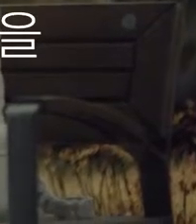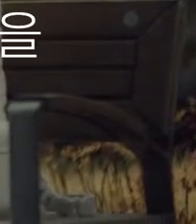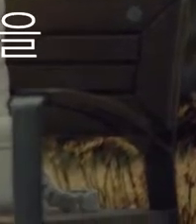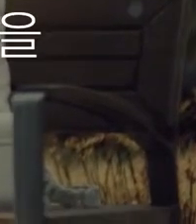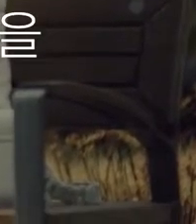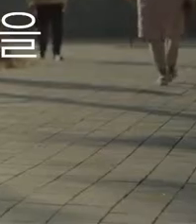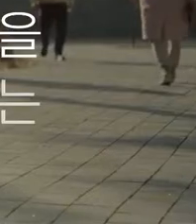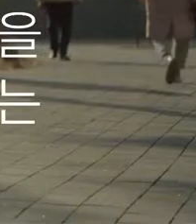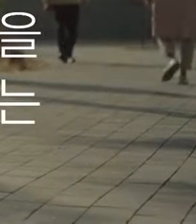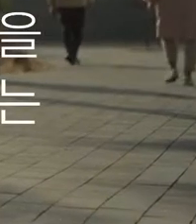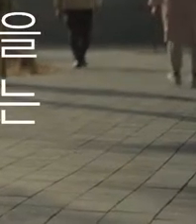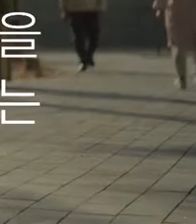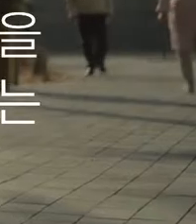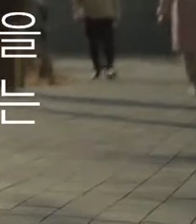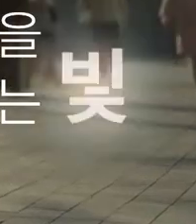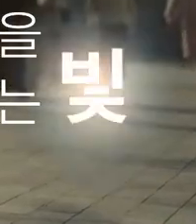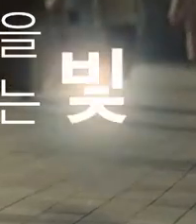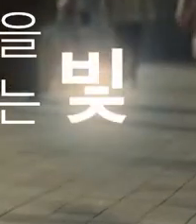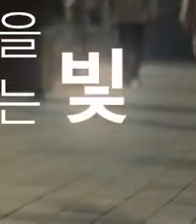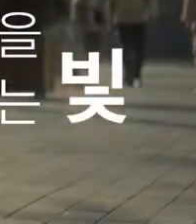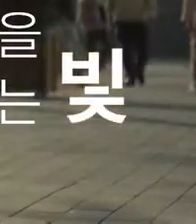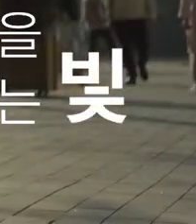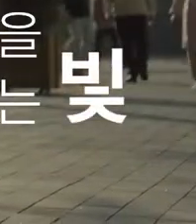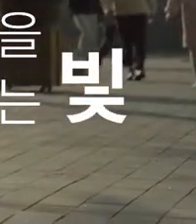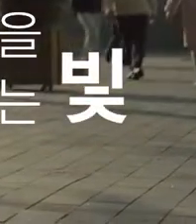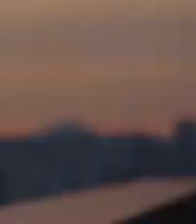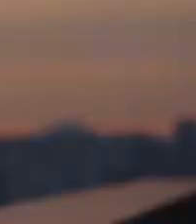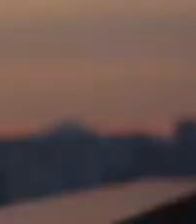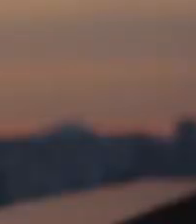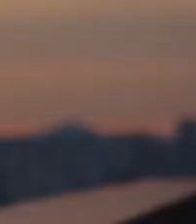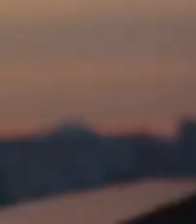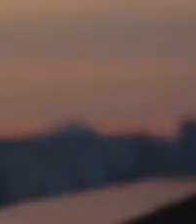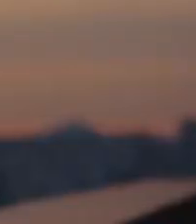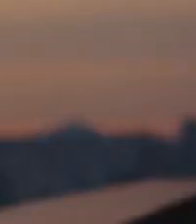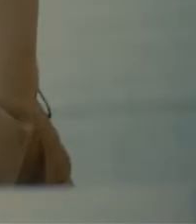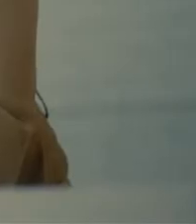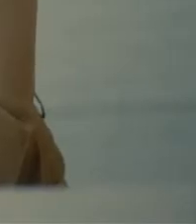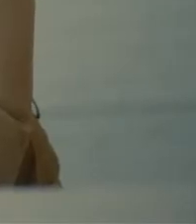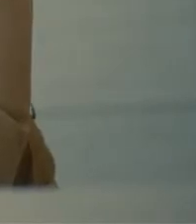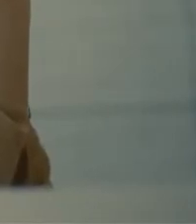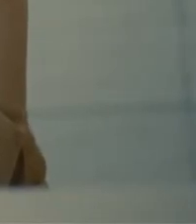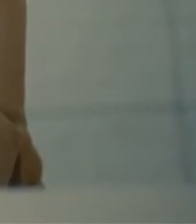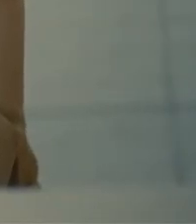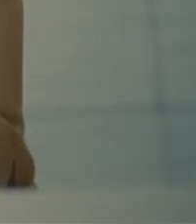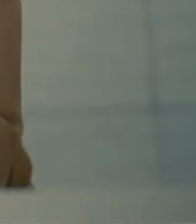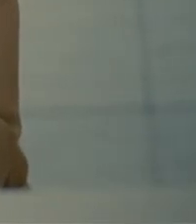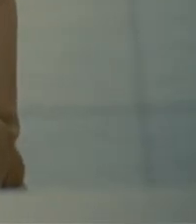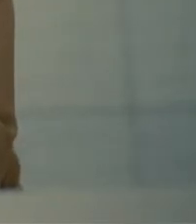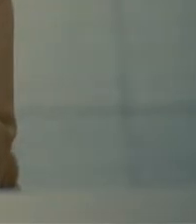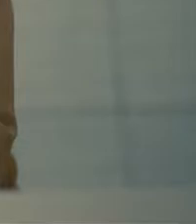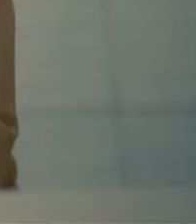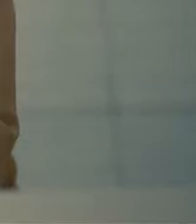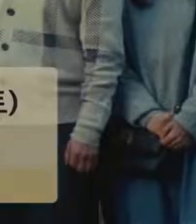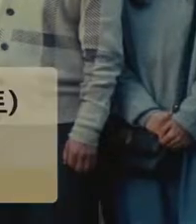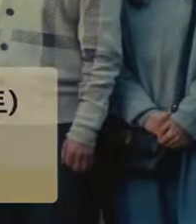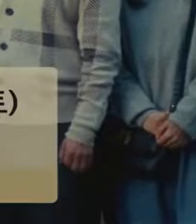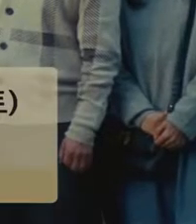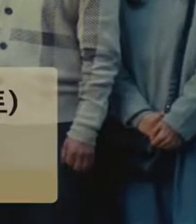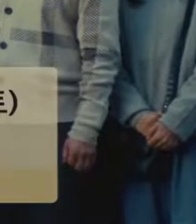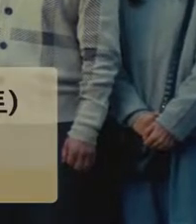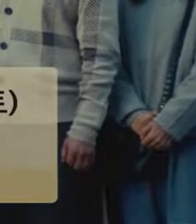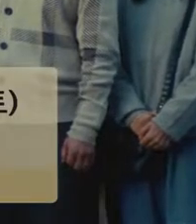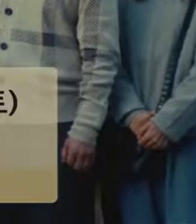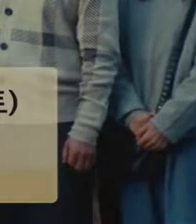노후의 행복을 온화하게 비추는 빛, 우리의 손끝에서 시작됩니다. 잊지